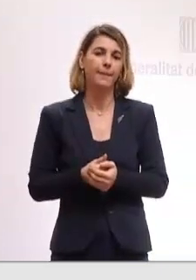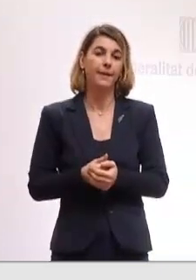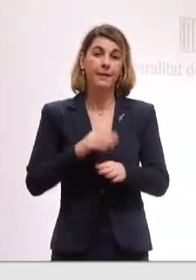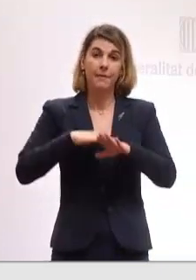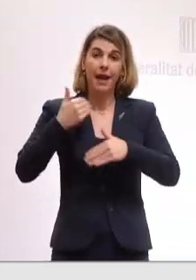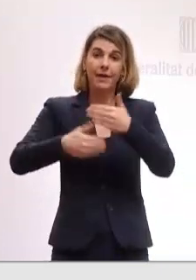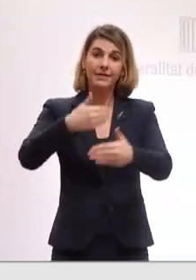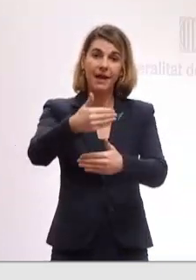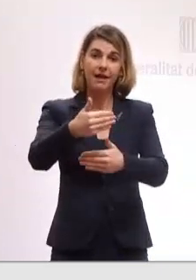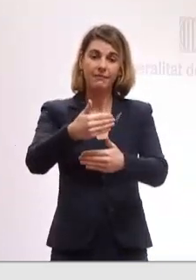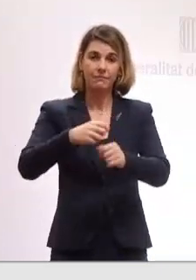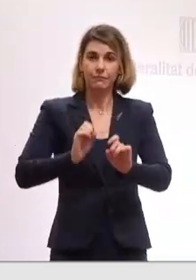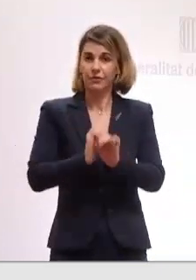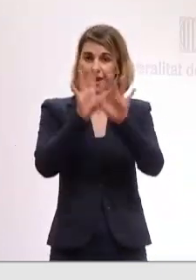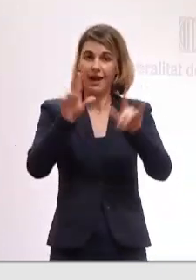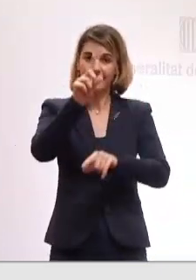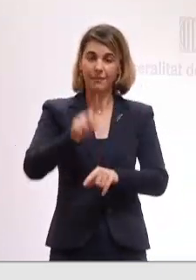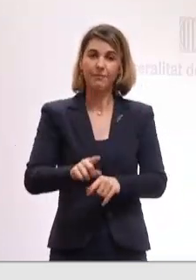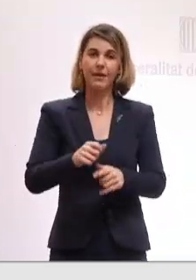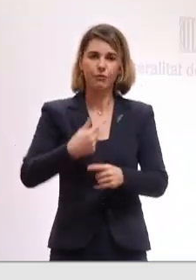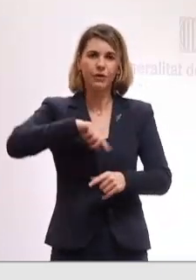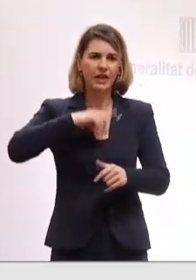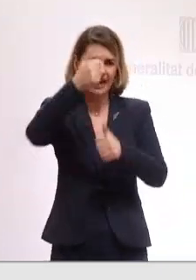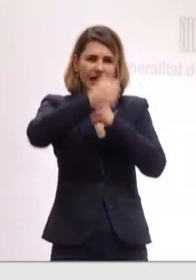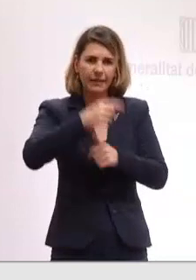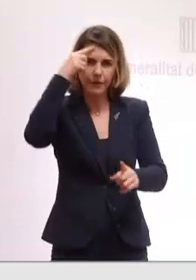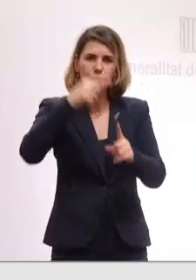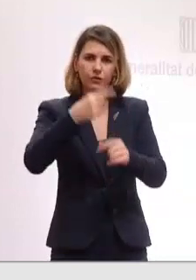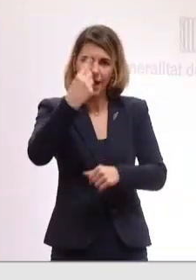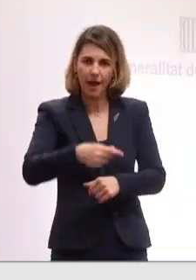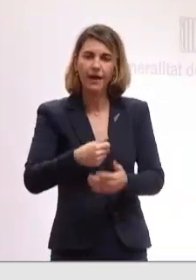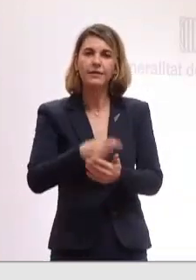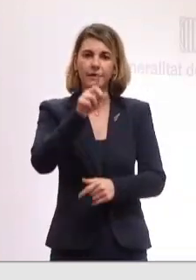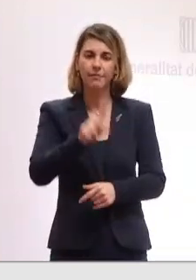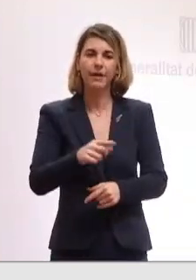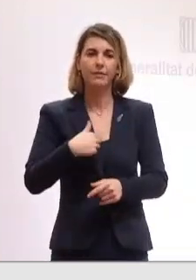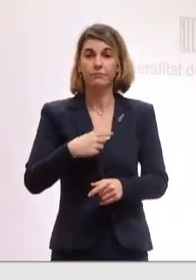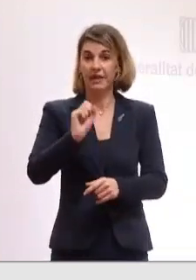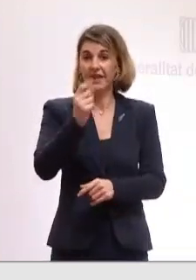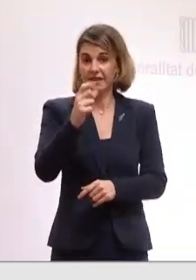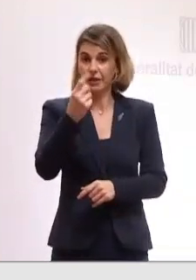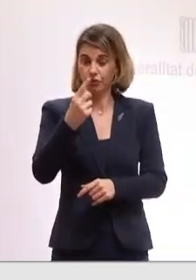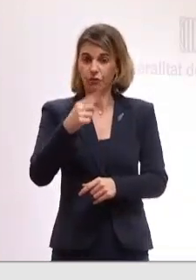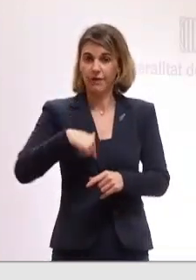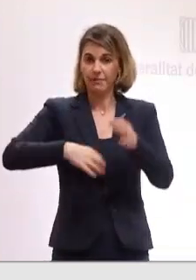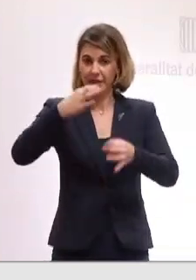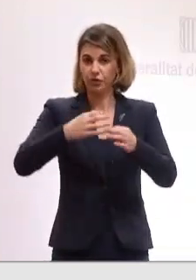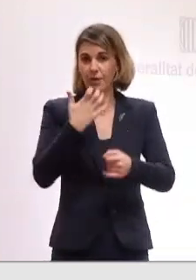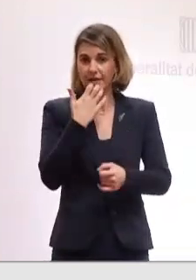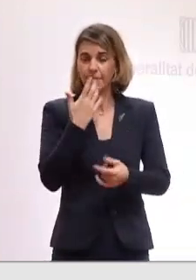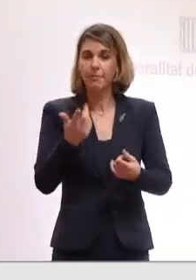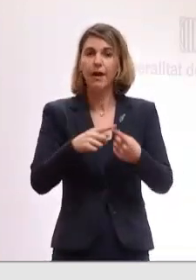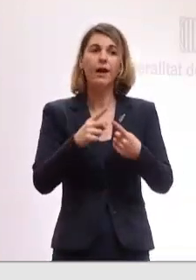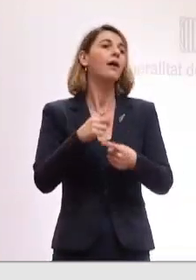avançar, evidentment, tenim reptes, entre altres, la digitalització de l'administració de